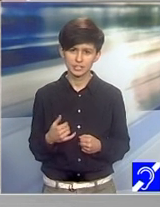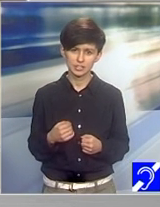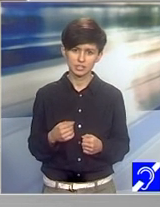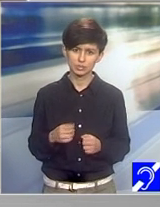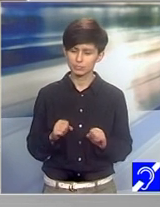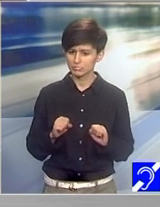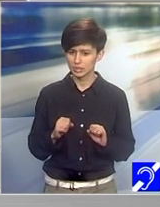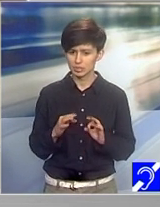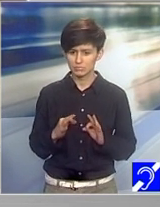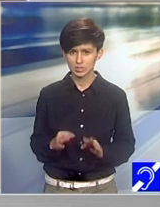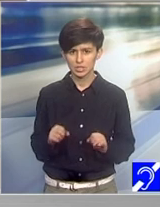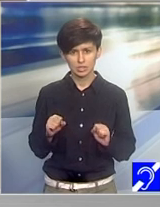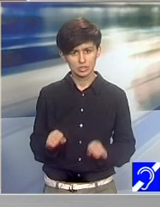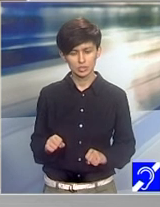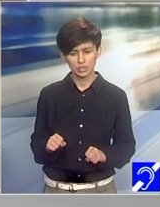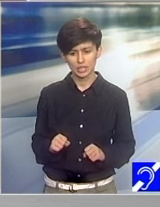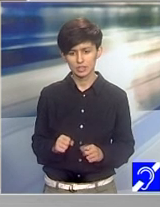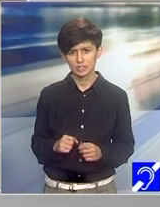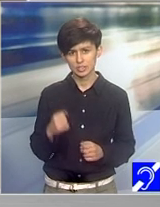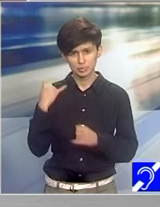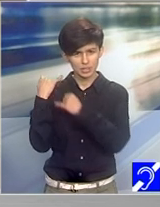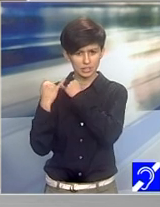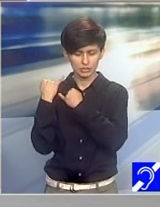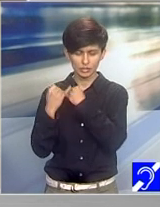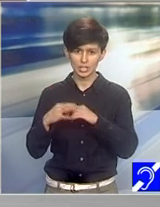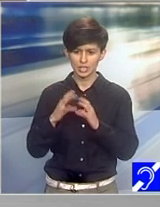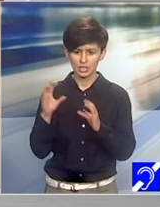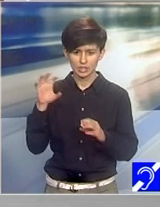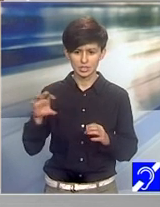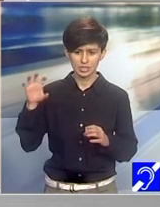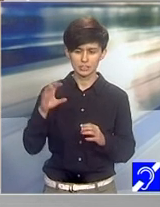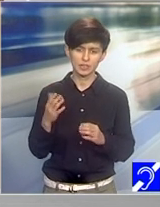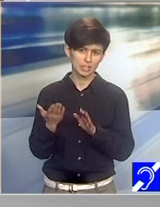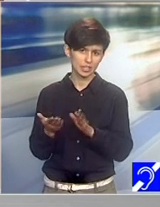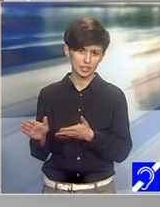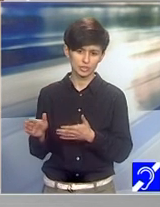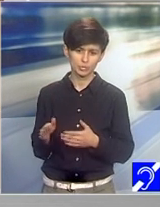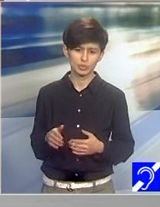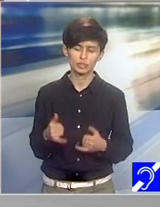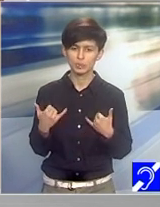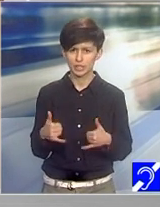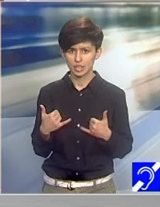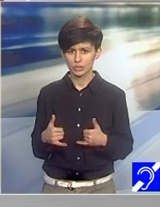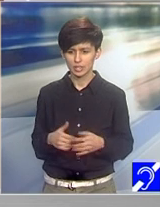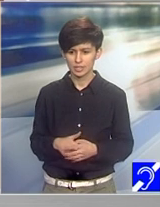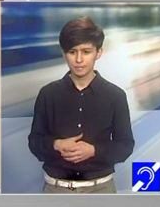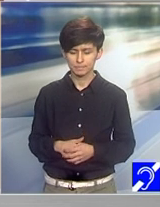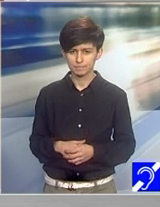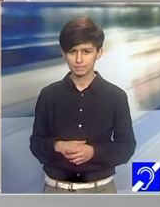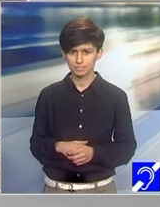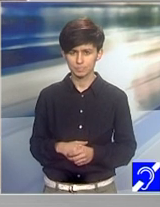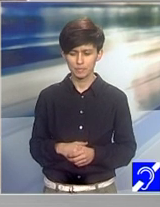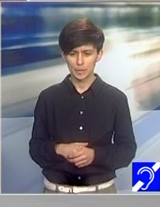certitudine despre istoria Transilvaniei de la începuturile sale și până în prezent, de fapt până în